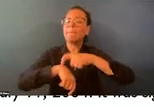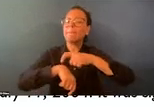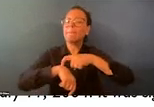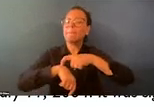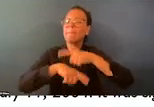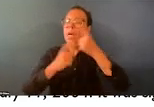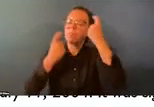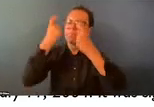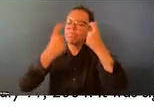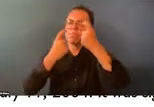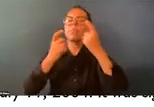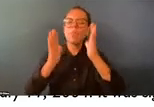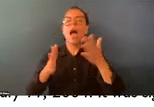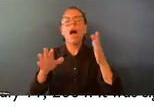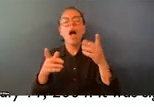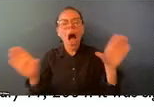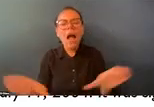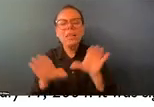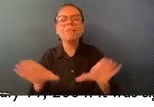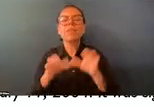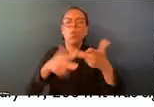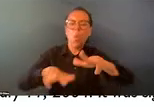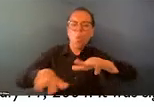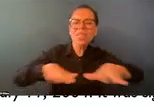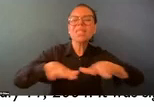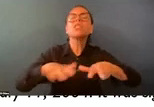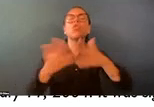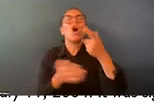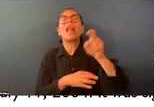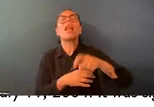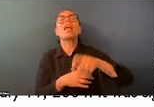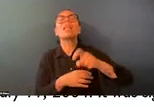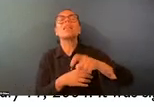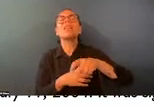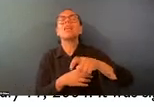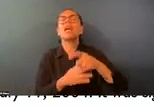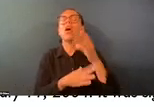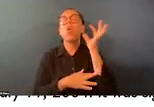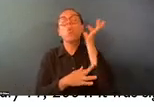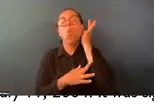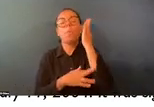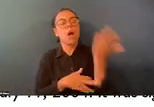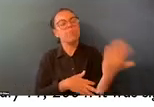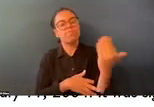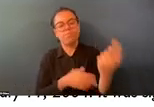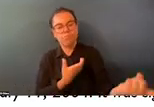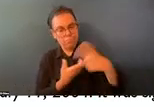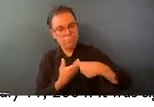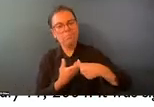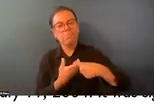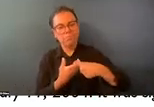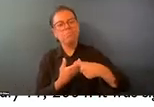самых разных возрастов не будем приучать нашу молодежь к тому, чтобы они тоже активно включались в